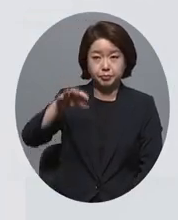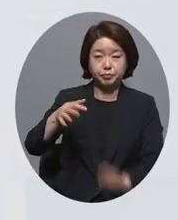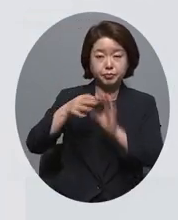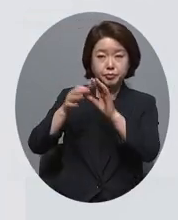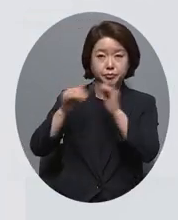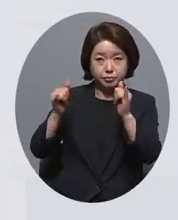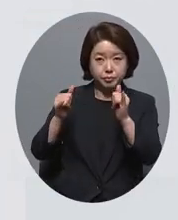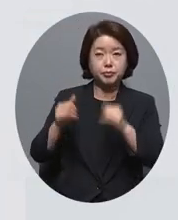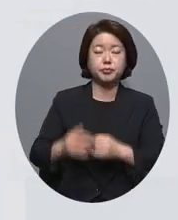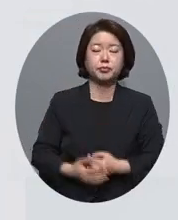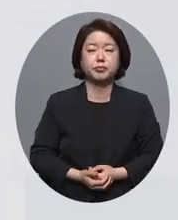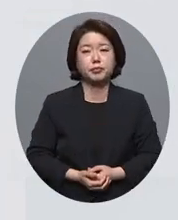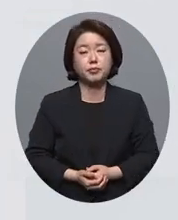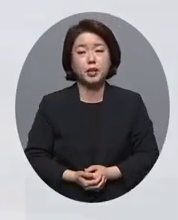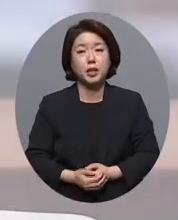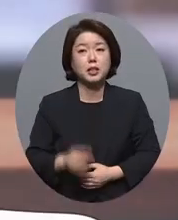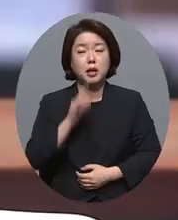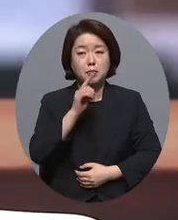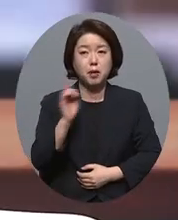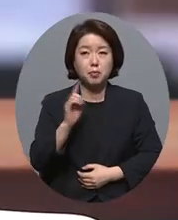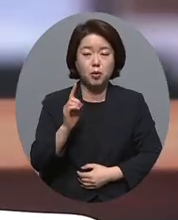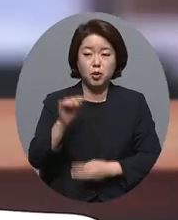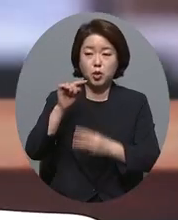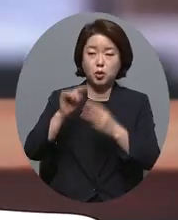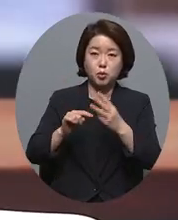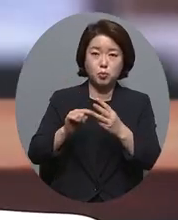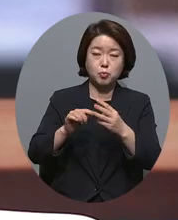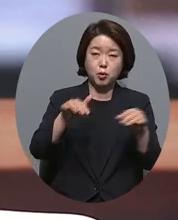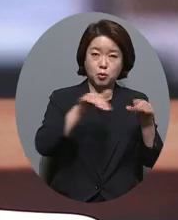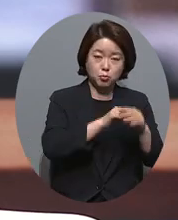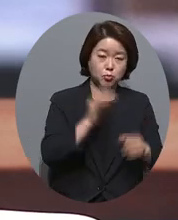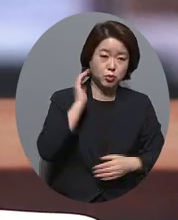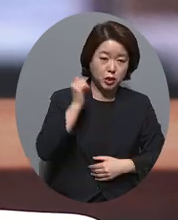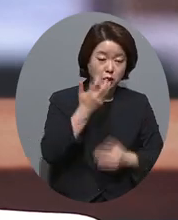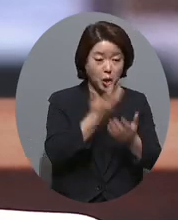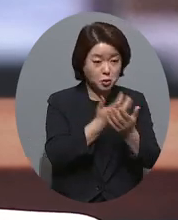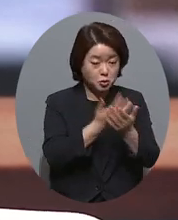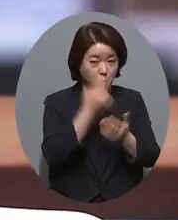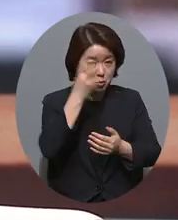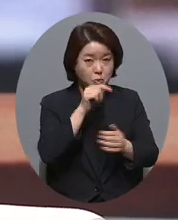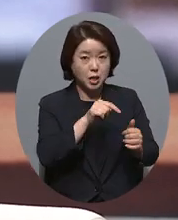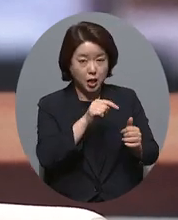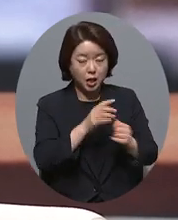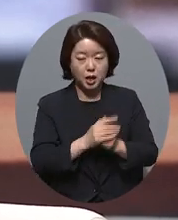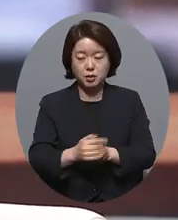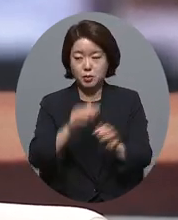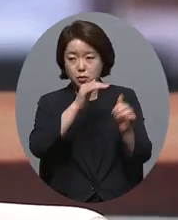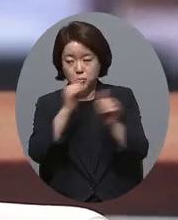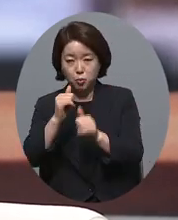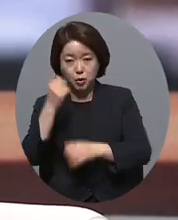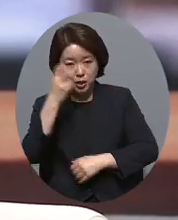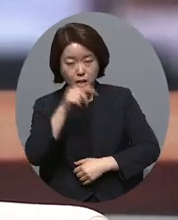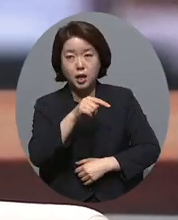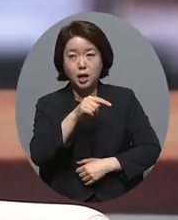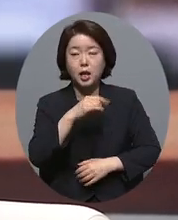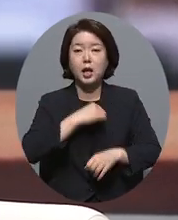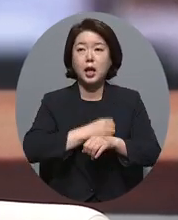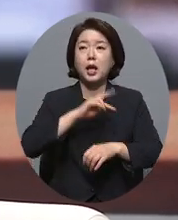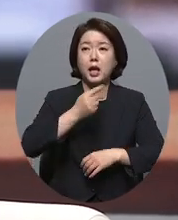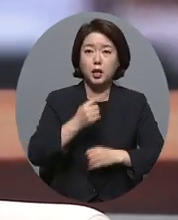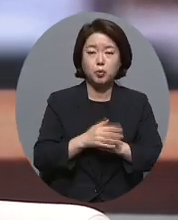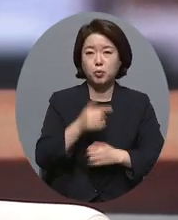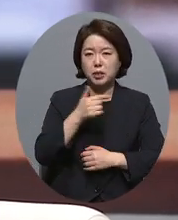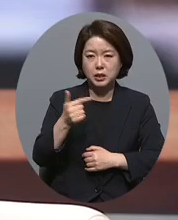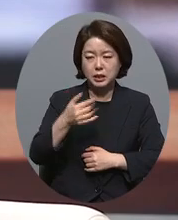이런 얘기를 했습니다 실제 문전 대통령을 서면서 하든지 아니면은 또 소환 조사를 한다 하더라도